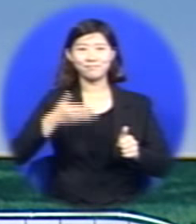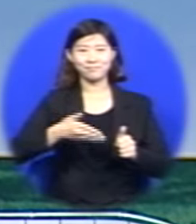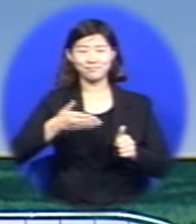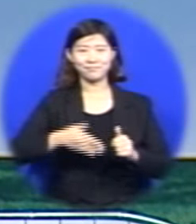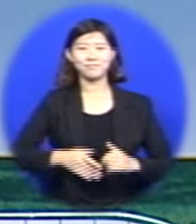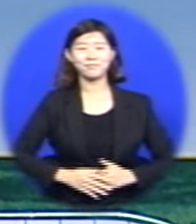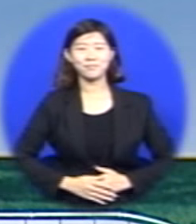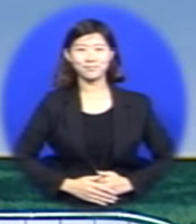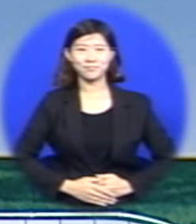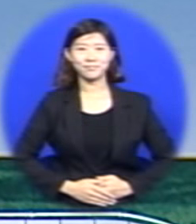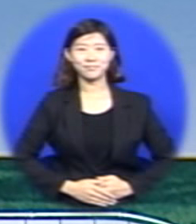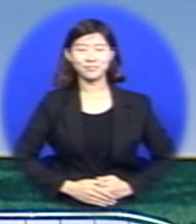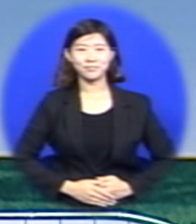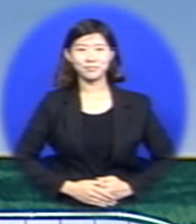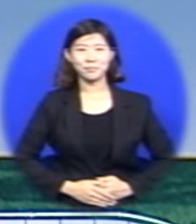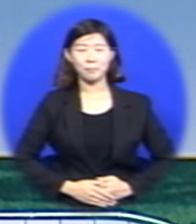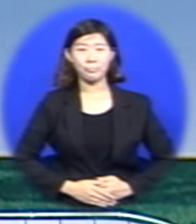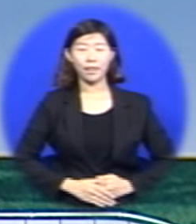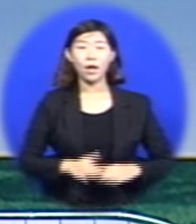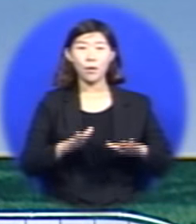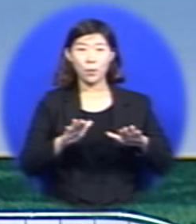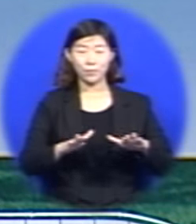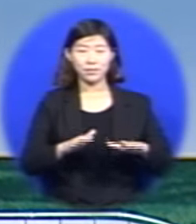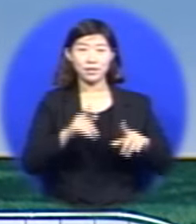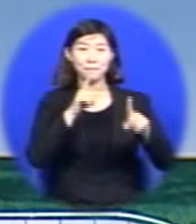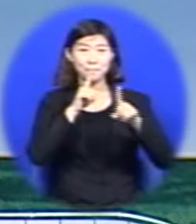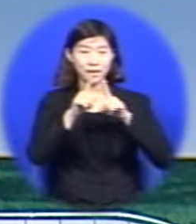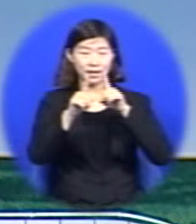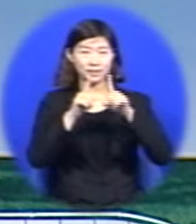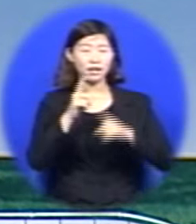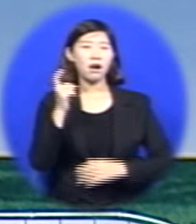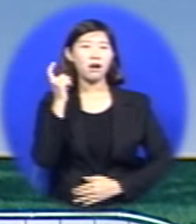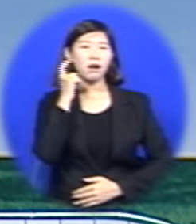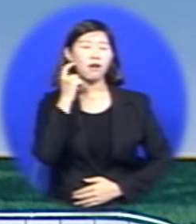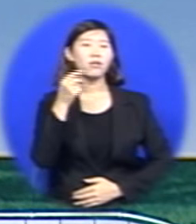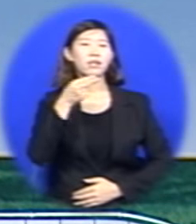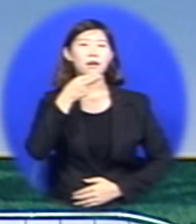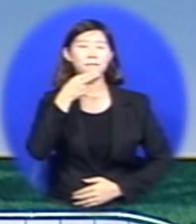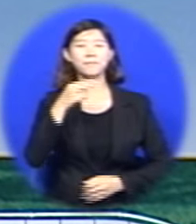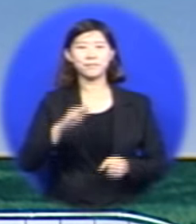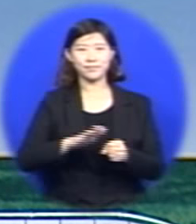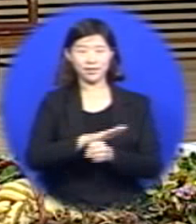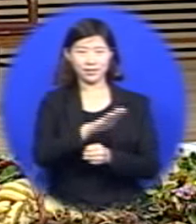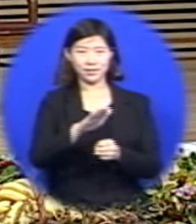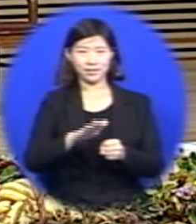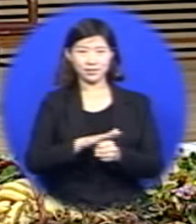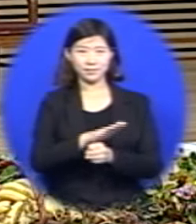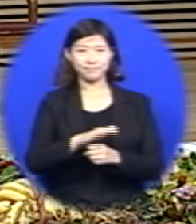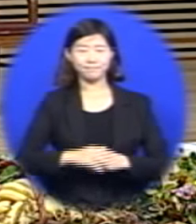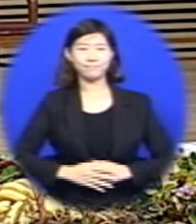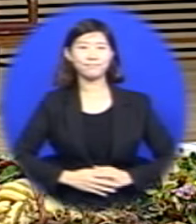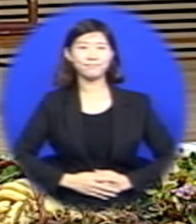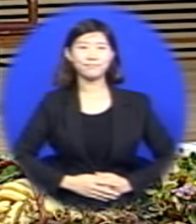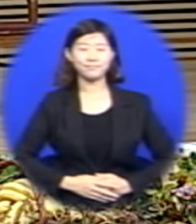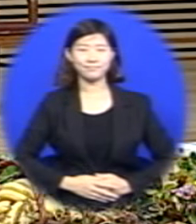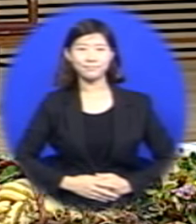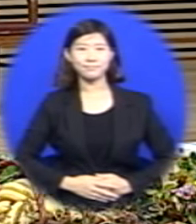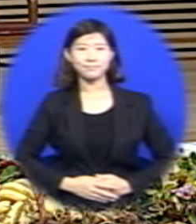오늘 거짓 없는 사랑이란 제목으로 말씀을 같이 나누려고 합니다.